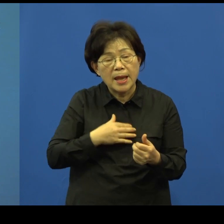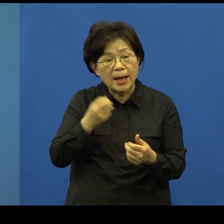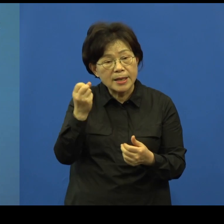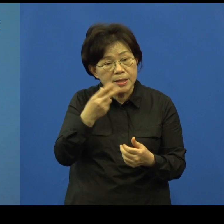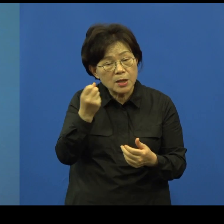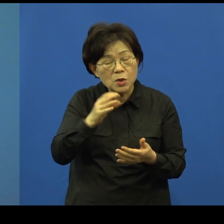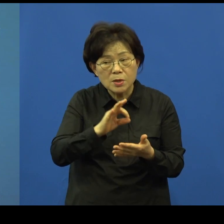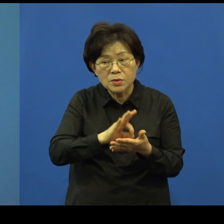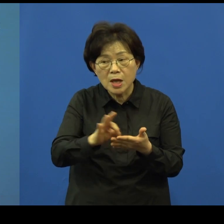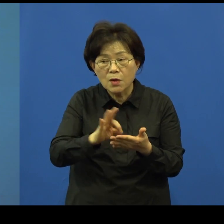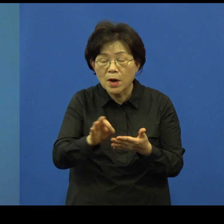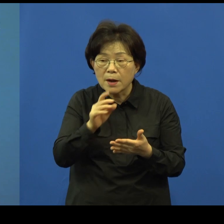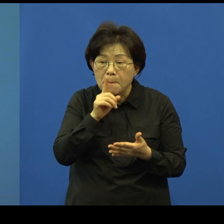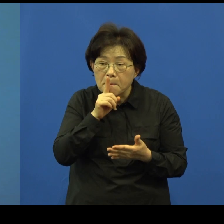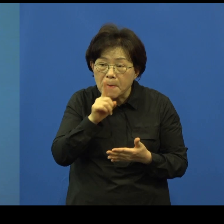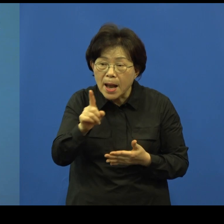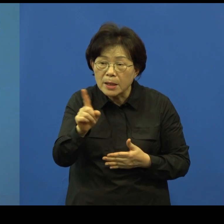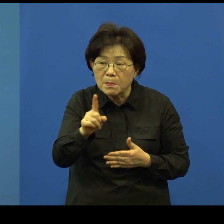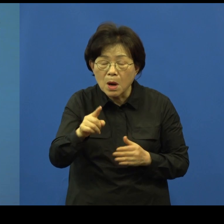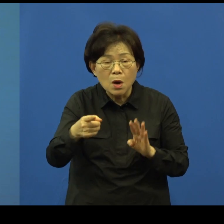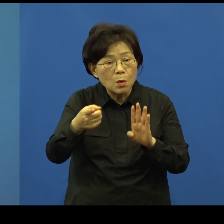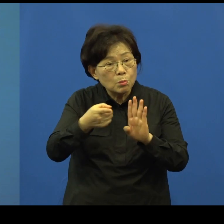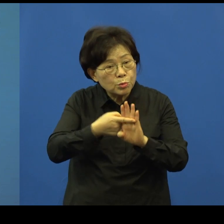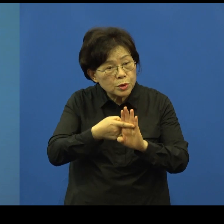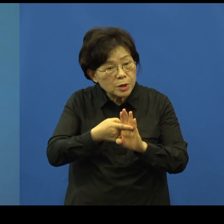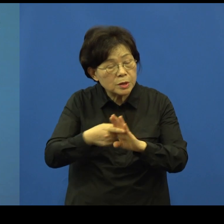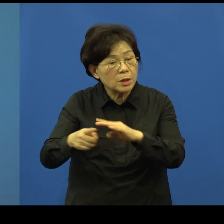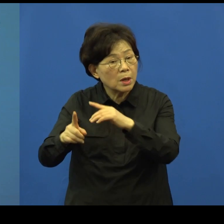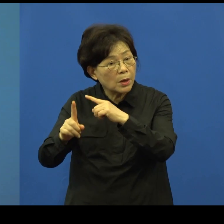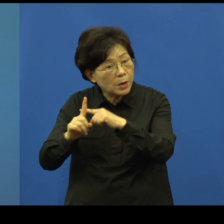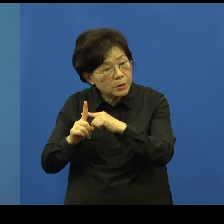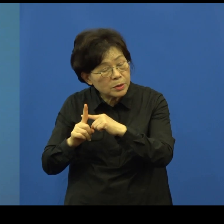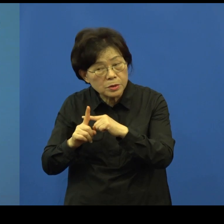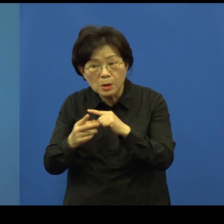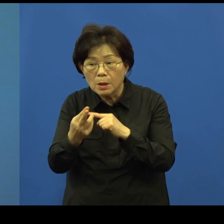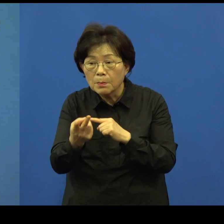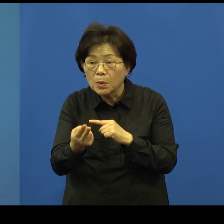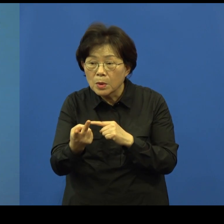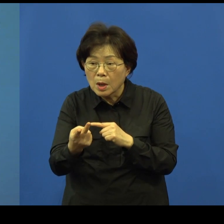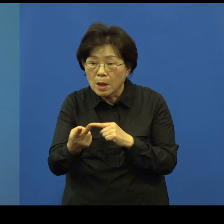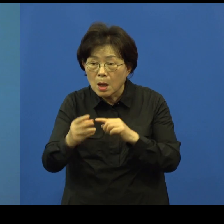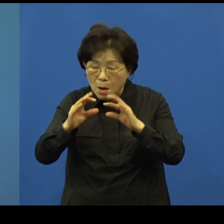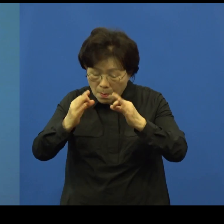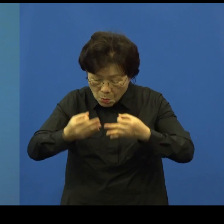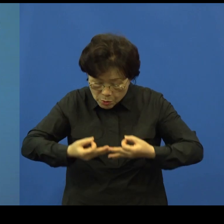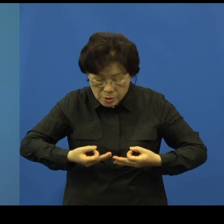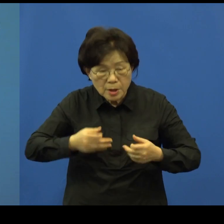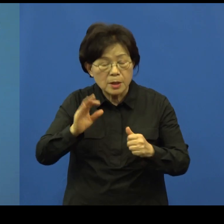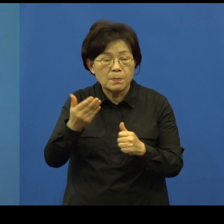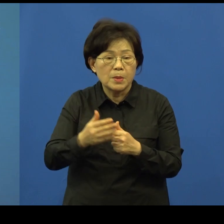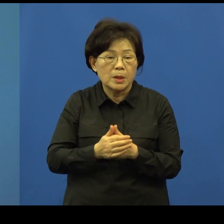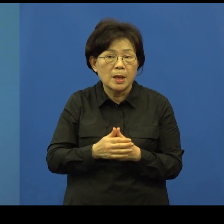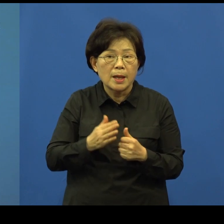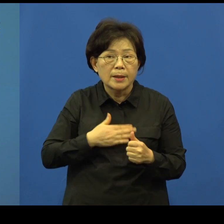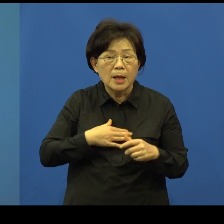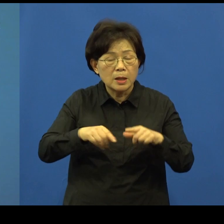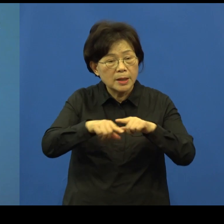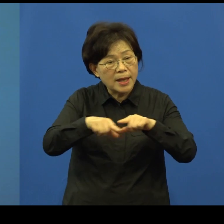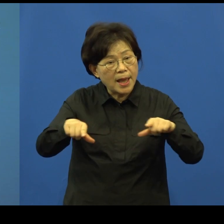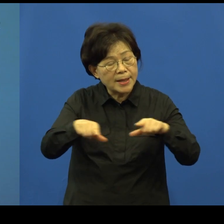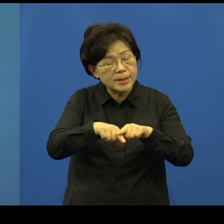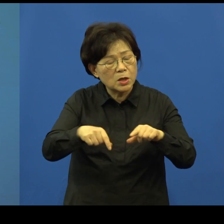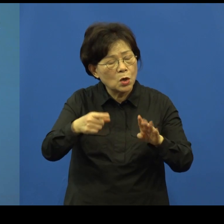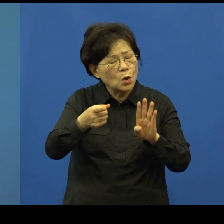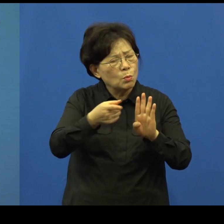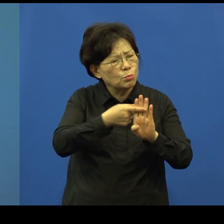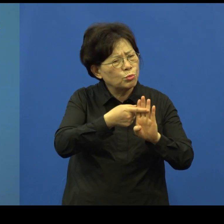사용하는 언어가 무엇인가 살펴봐야 되죠. 부정적인가 긍정적인가. 한번 여러분들 보십시오. 대체로 나는